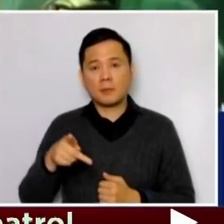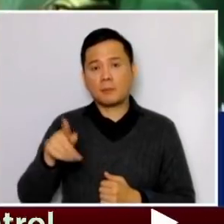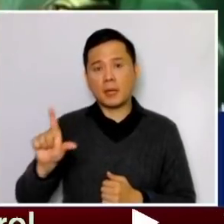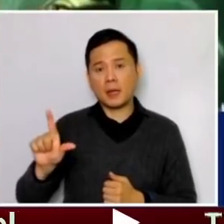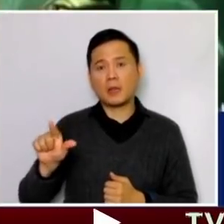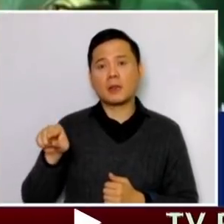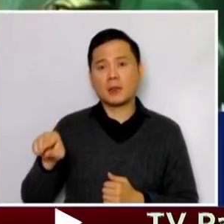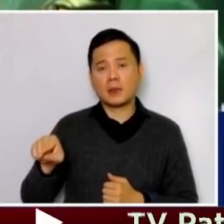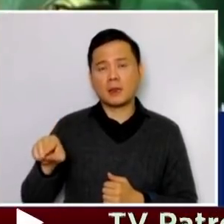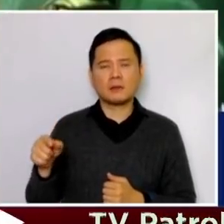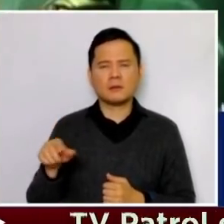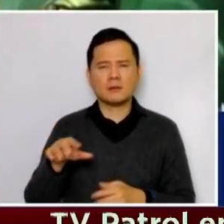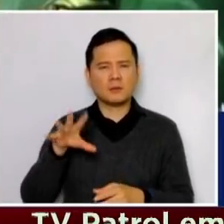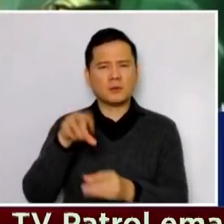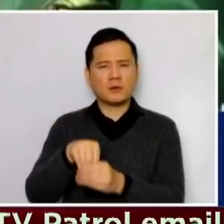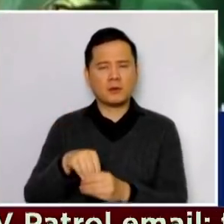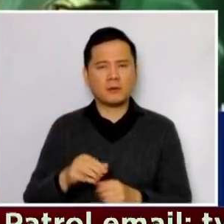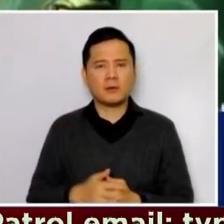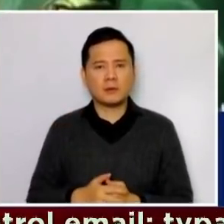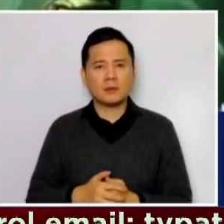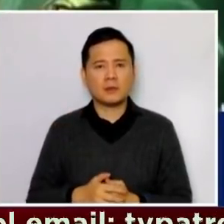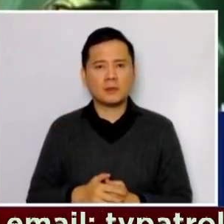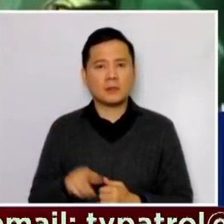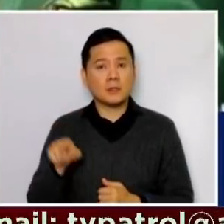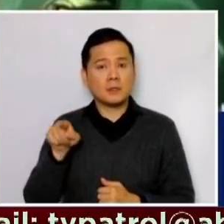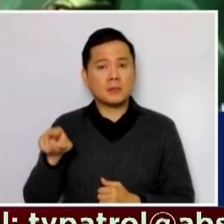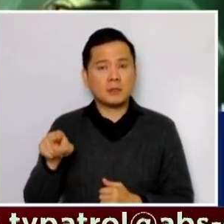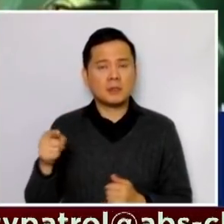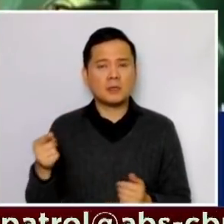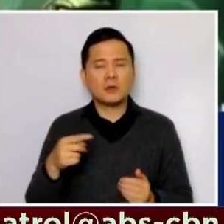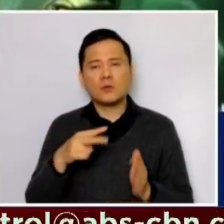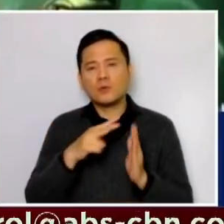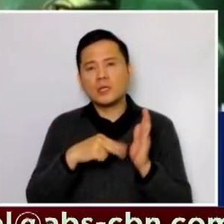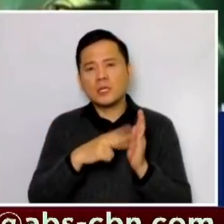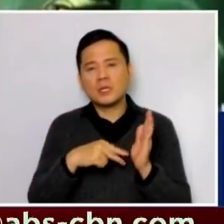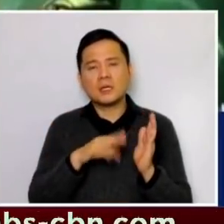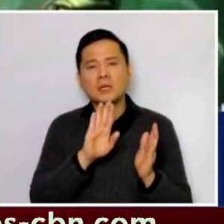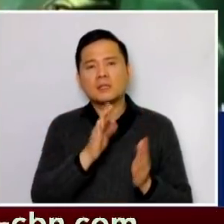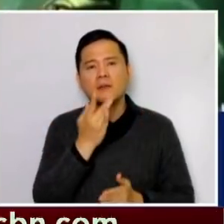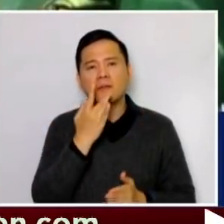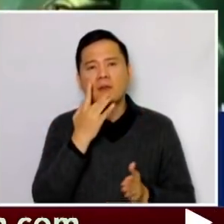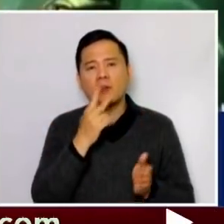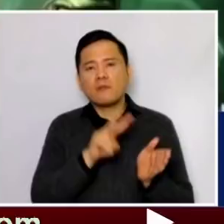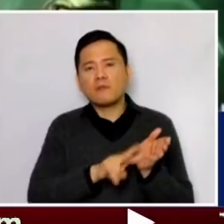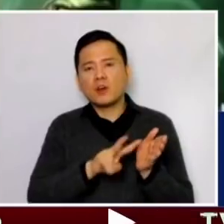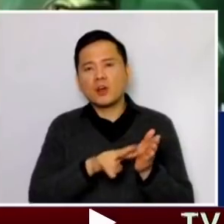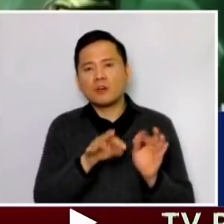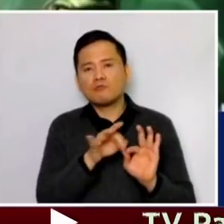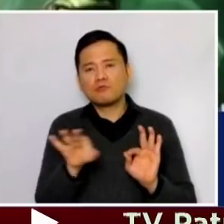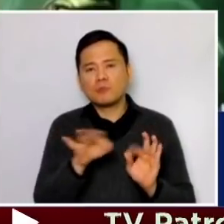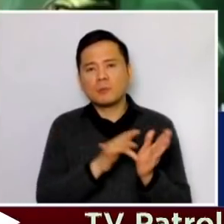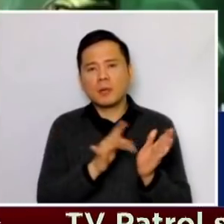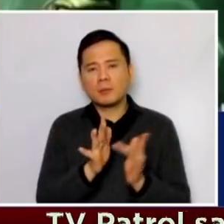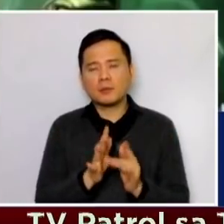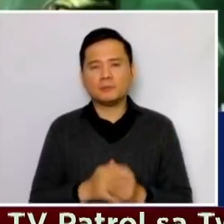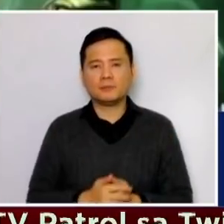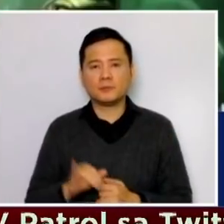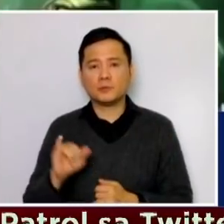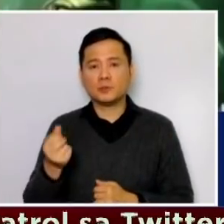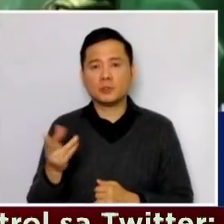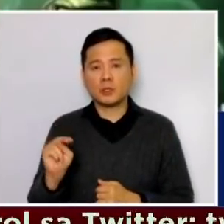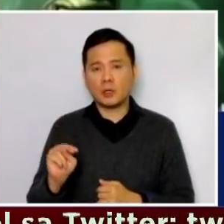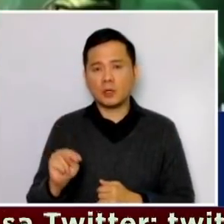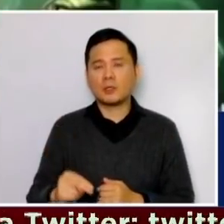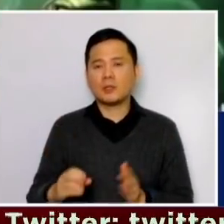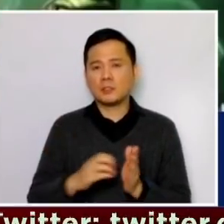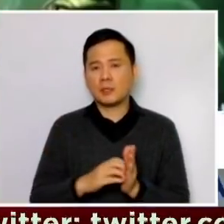na iniugnay ang isa sa mga paboritong bahagi ng Biblia sa hamon na hinaharap ng bansa ngayon. John chapter 10 verse